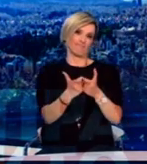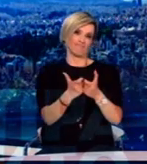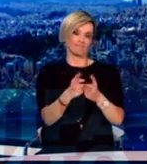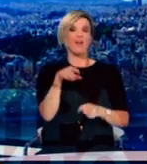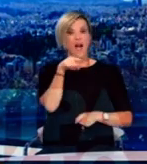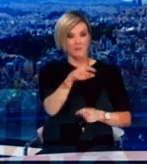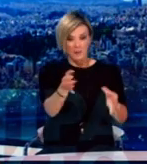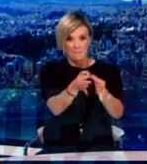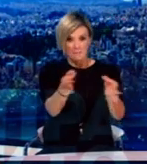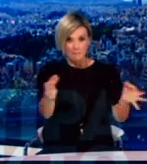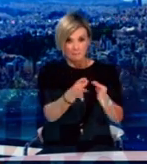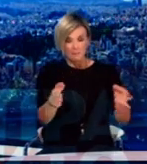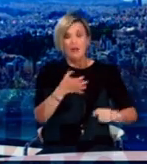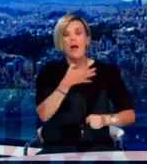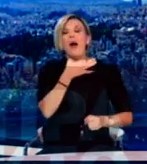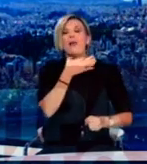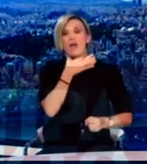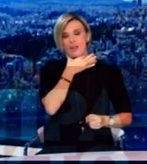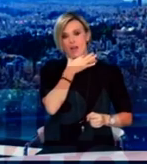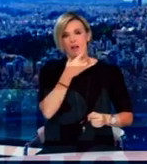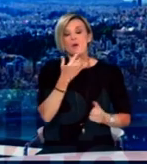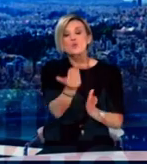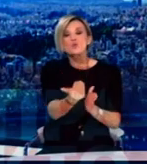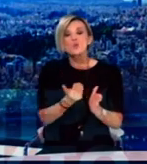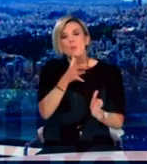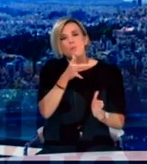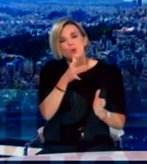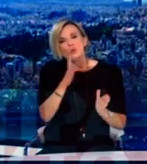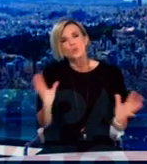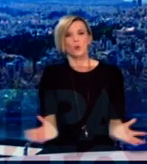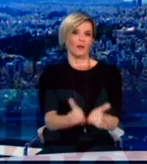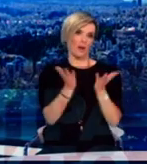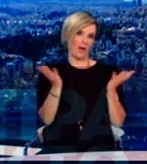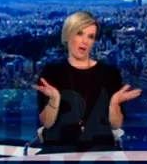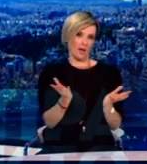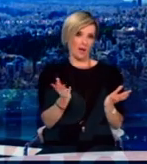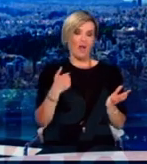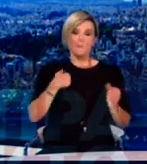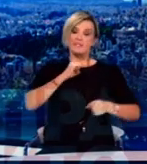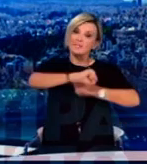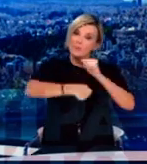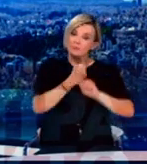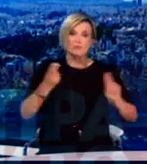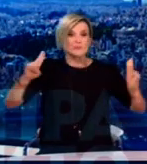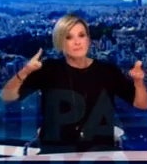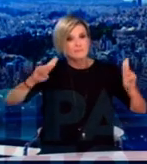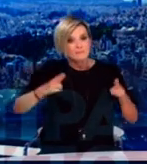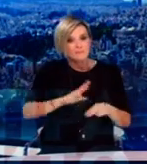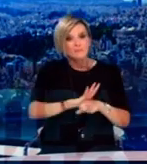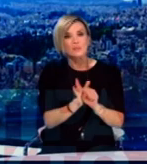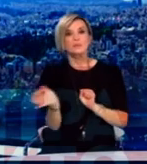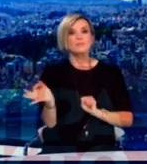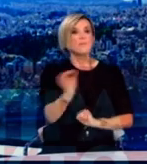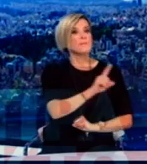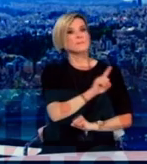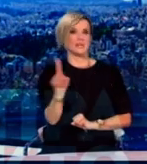μέτρα αναγκαία, για μέτρα προληπτικά, για μέτρα προσωρινά που λαμβάνονται προκειμένου να περιορίσουμε τη διασπορά του ιού και να